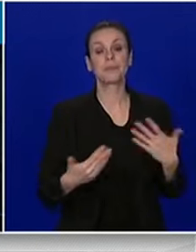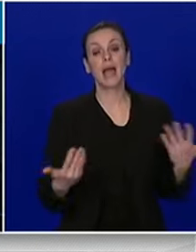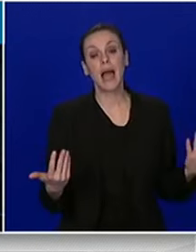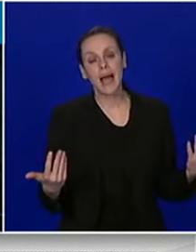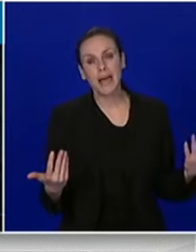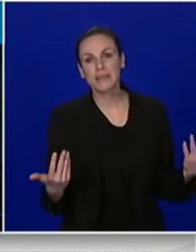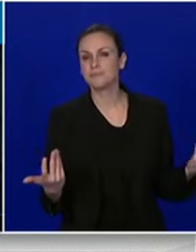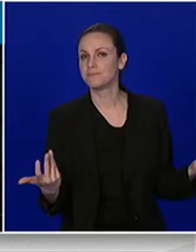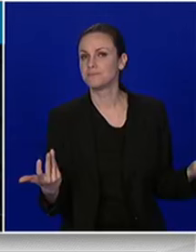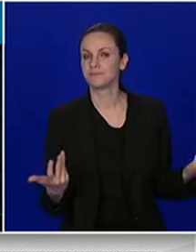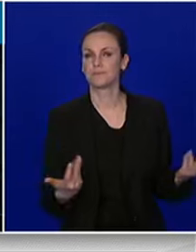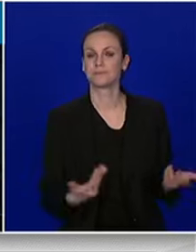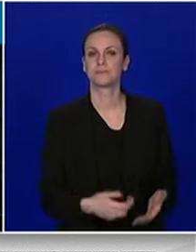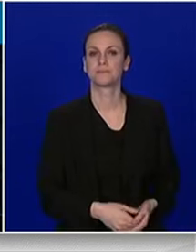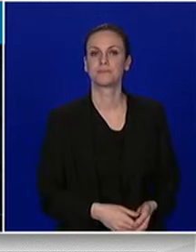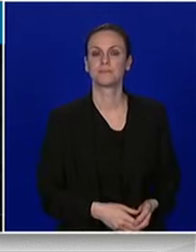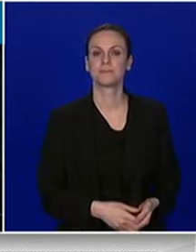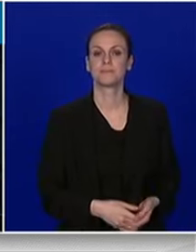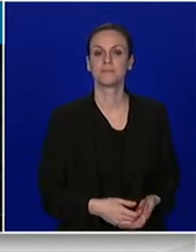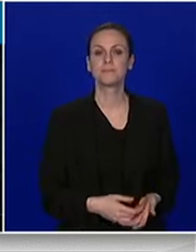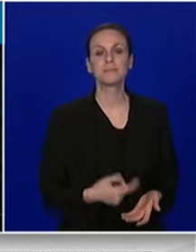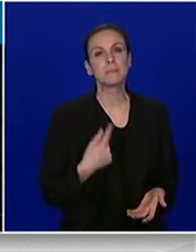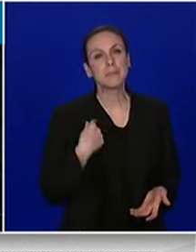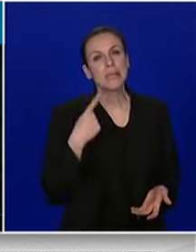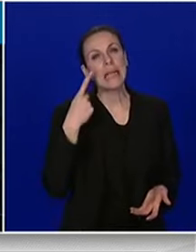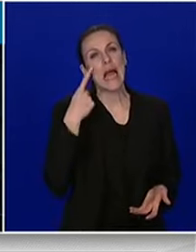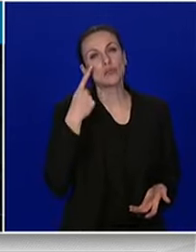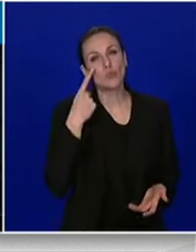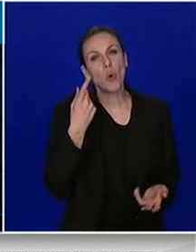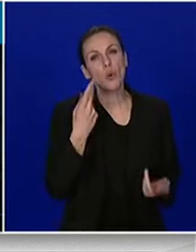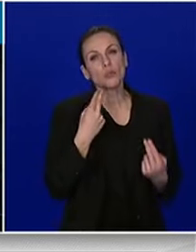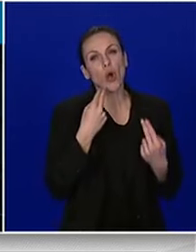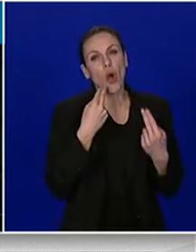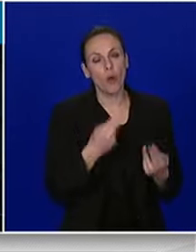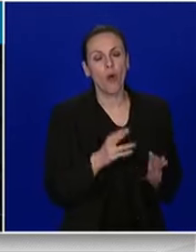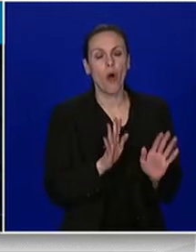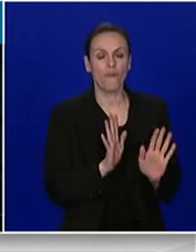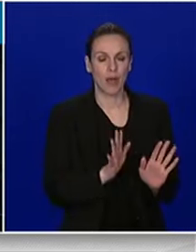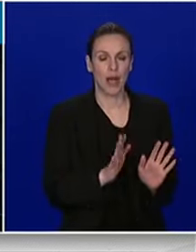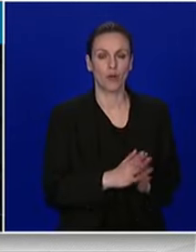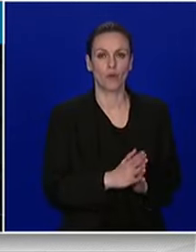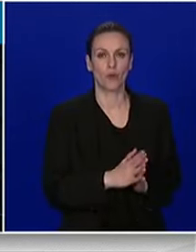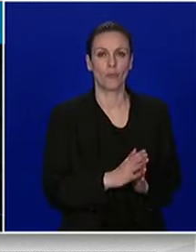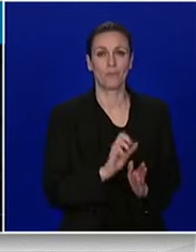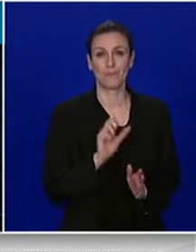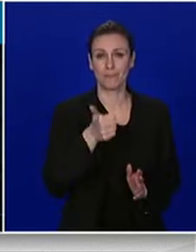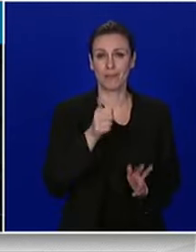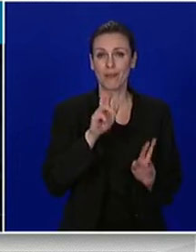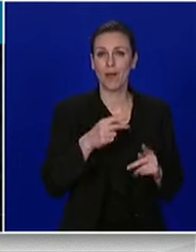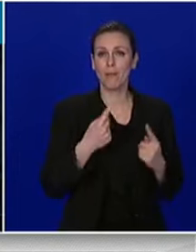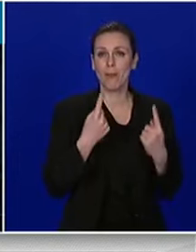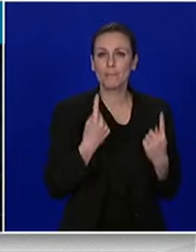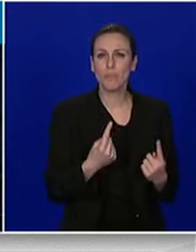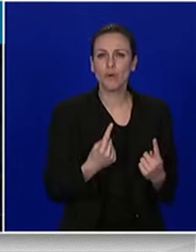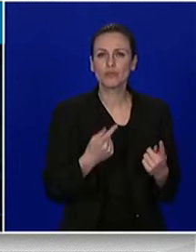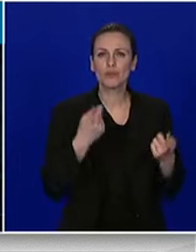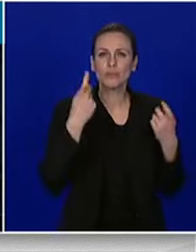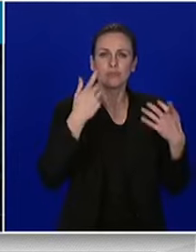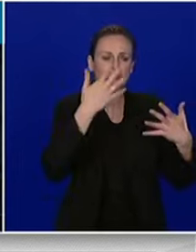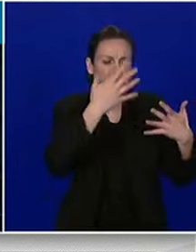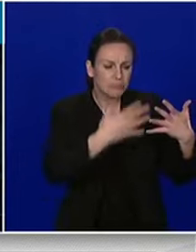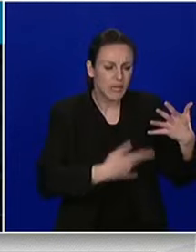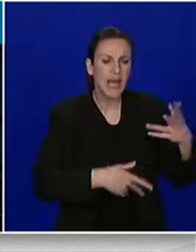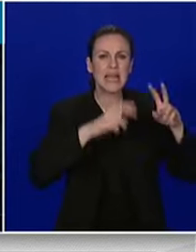dakle, ja ću vam probati odgovoriti na sljedeći način. Prvo, postoji cijeli niz